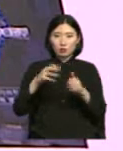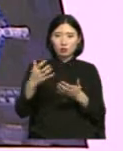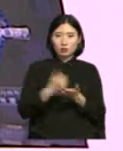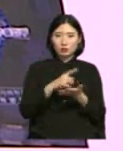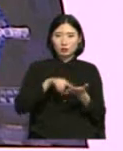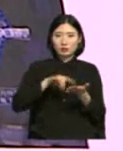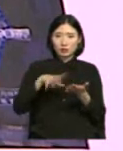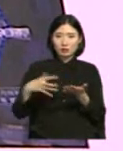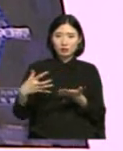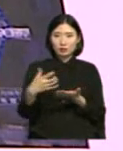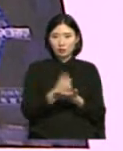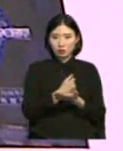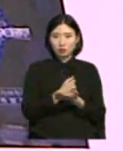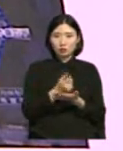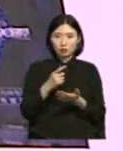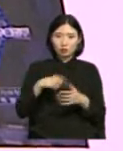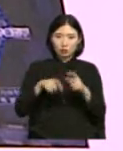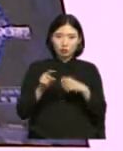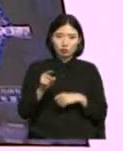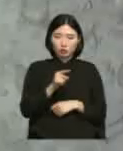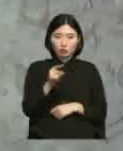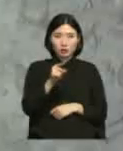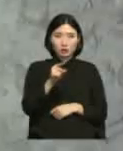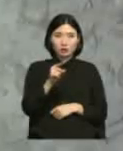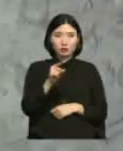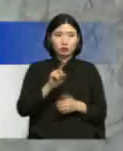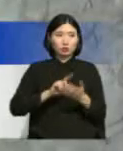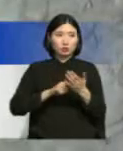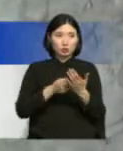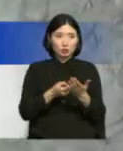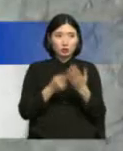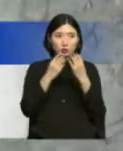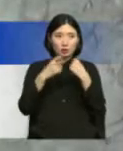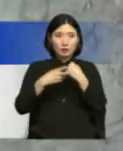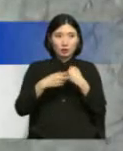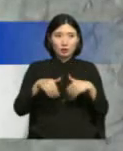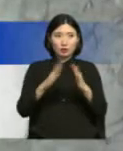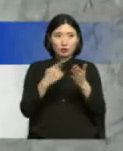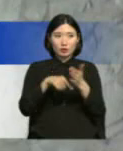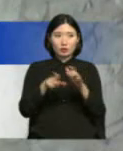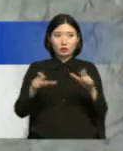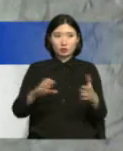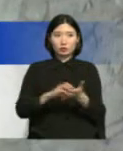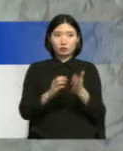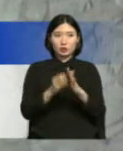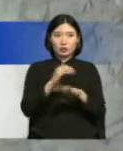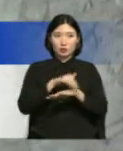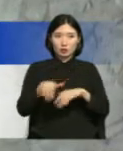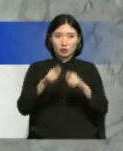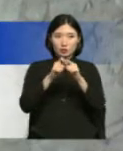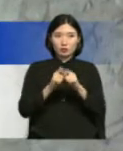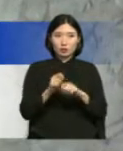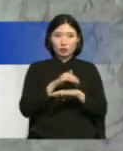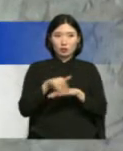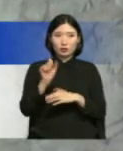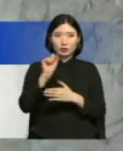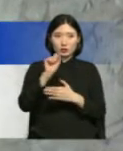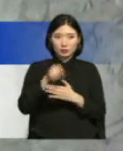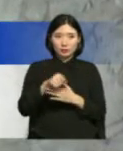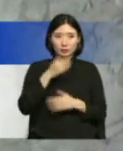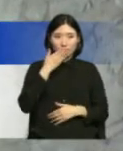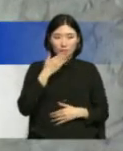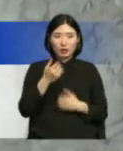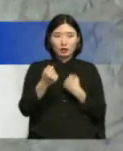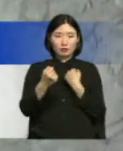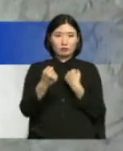추징을 주장했고, 종합병원 건립을 위한 지구단위 계획, 세무 계획 승인 가능한데도 이를 하지